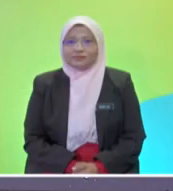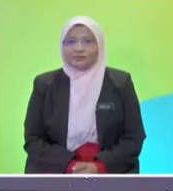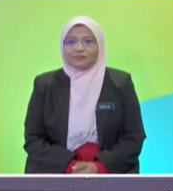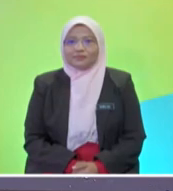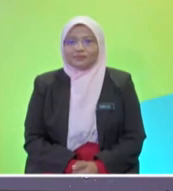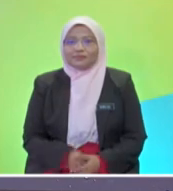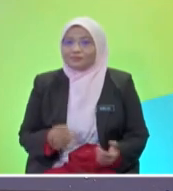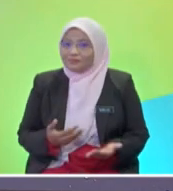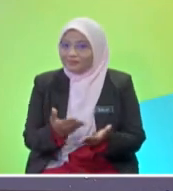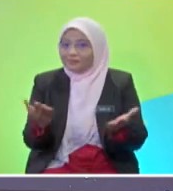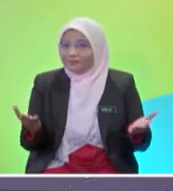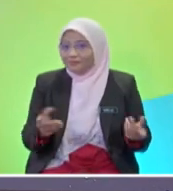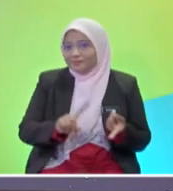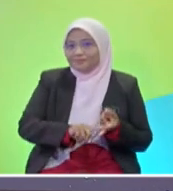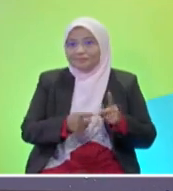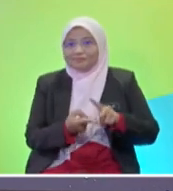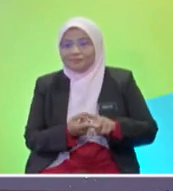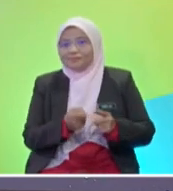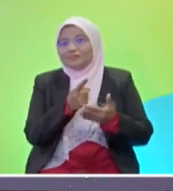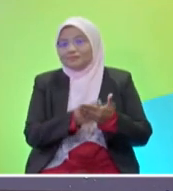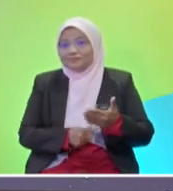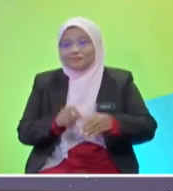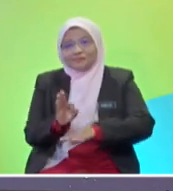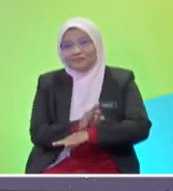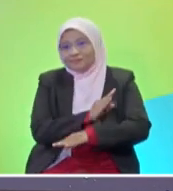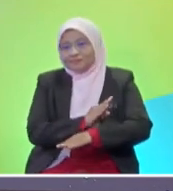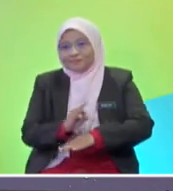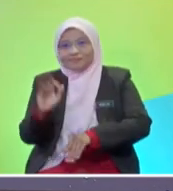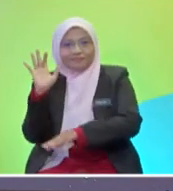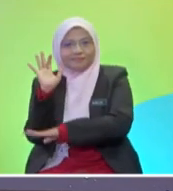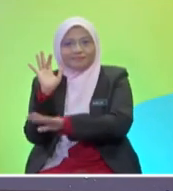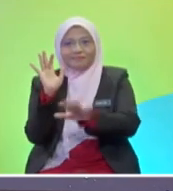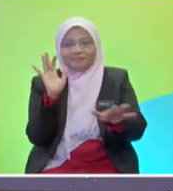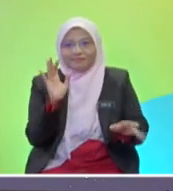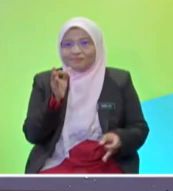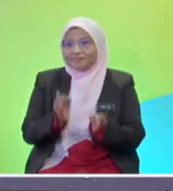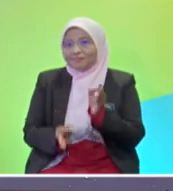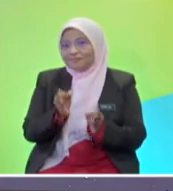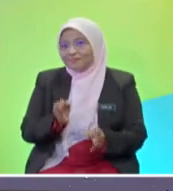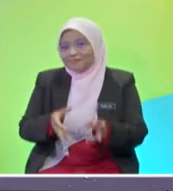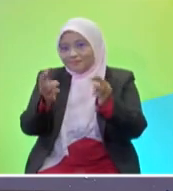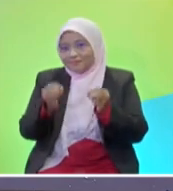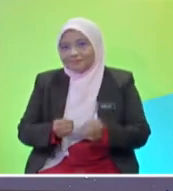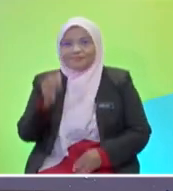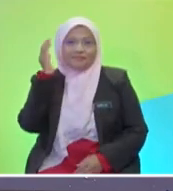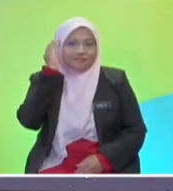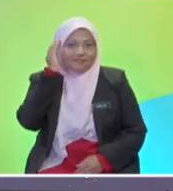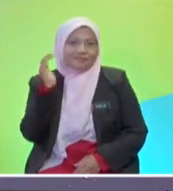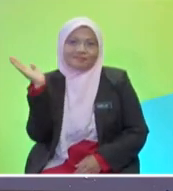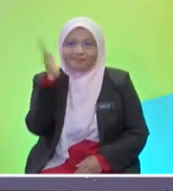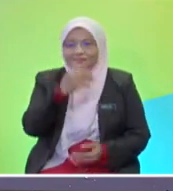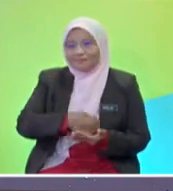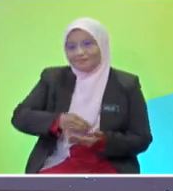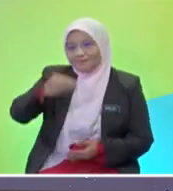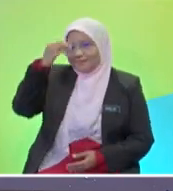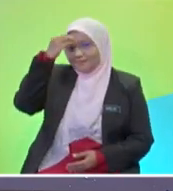Wahai kawan-kawan, apa fungsi akar? Jika ingin tahu, mari